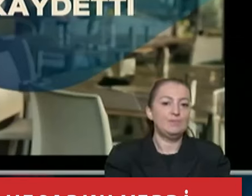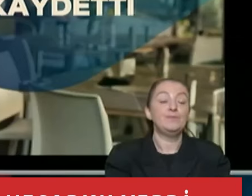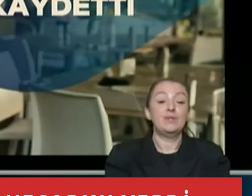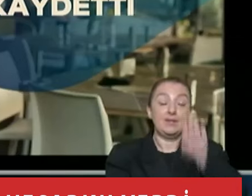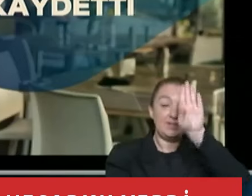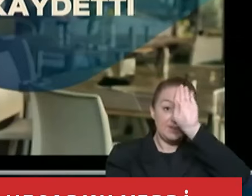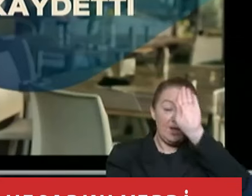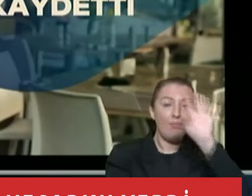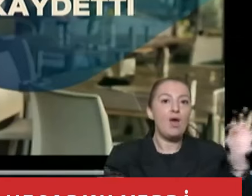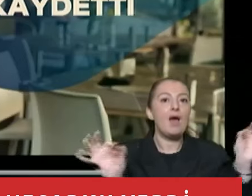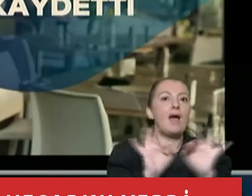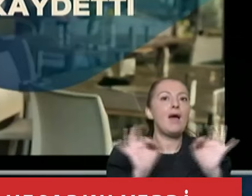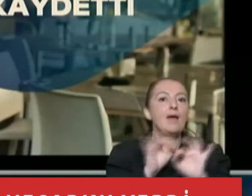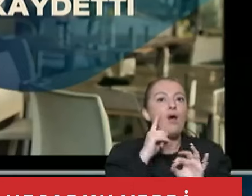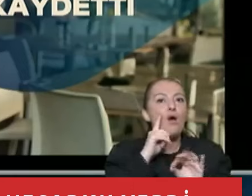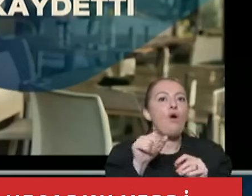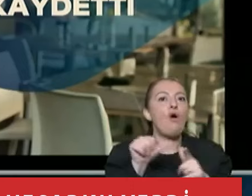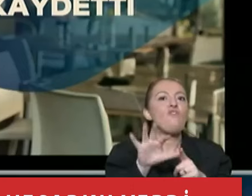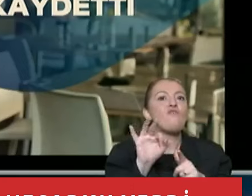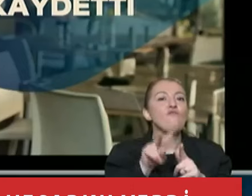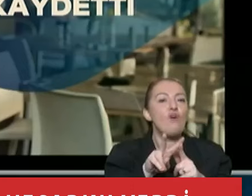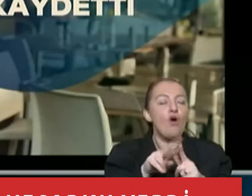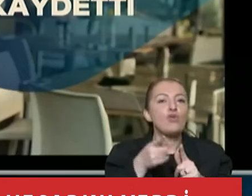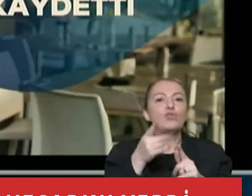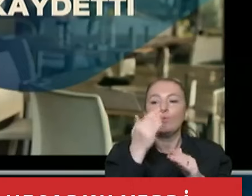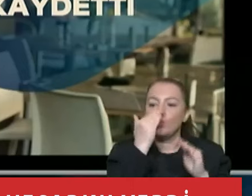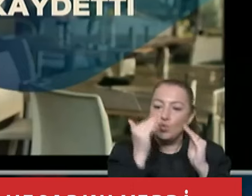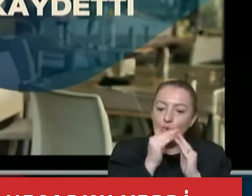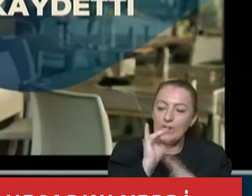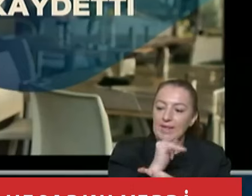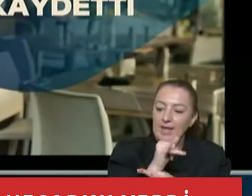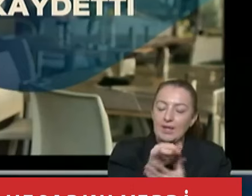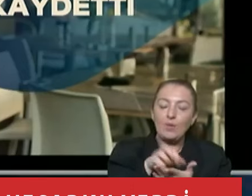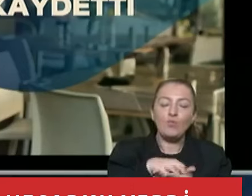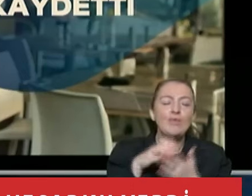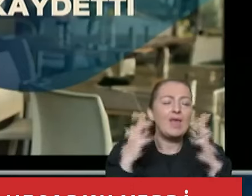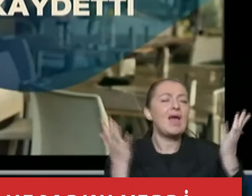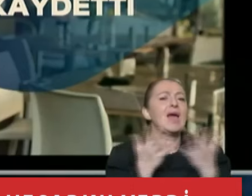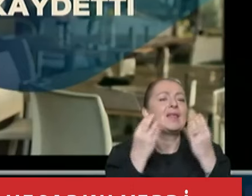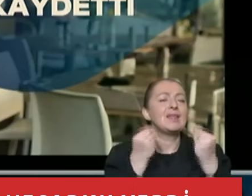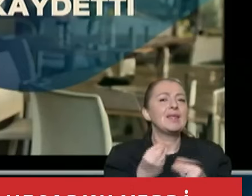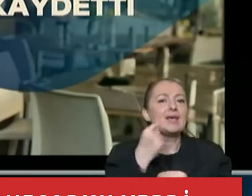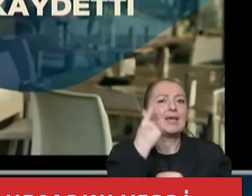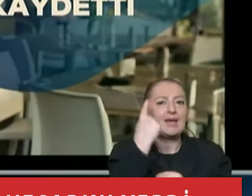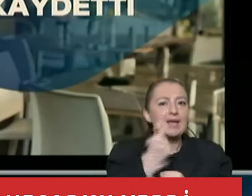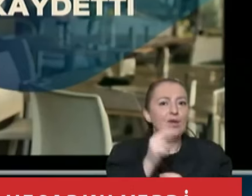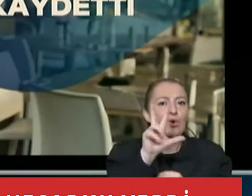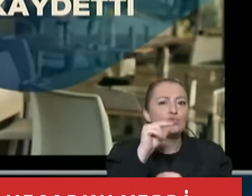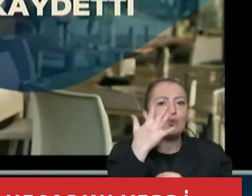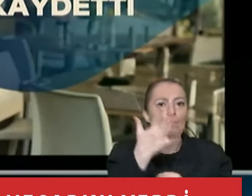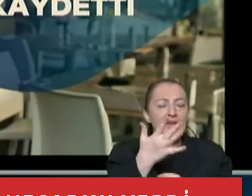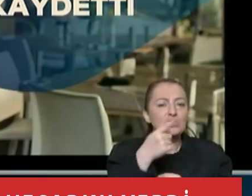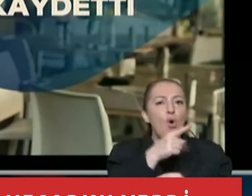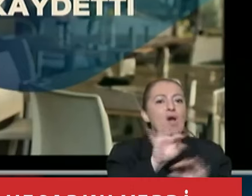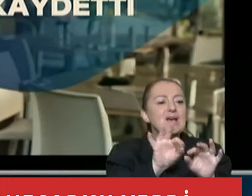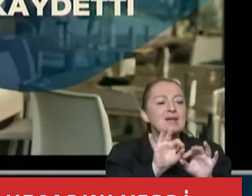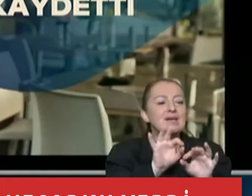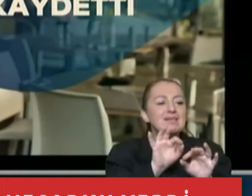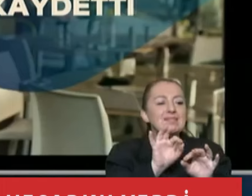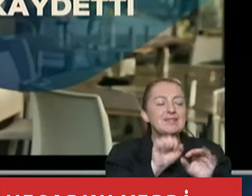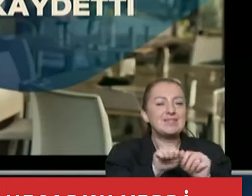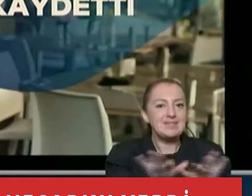İstanbul erken dönem fonlama nitelikli ve uygun yetenek kategorisinde en iyi ilk 35 küresel ekosistem ve en iyi ilk 10